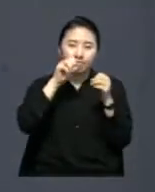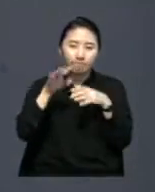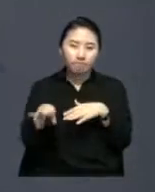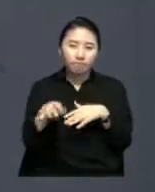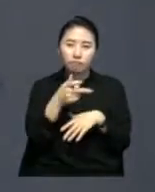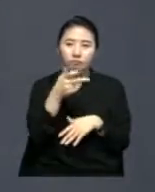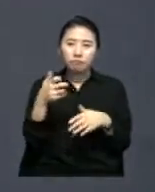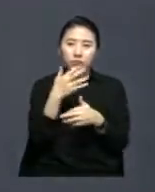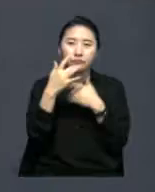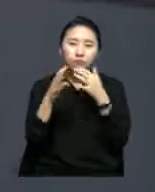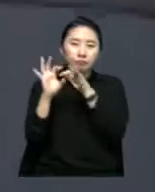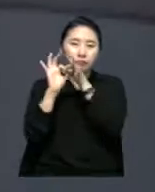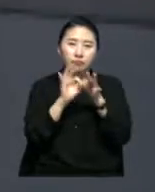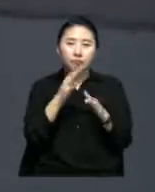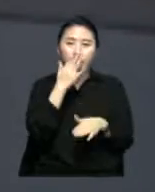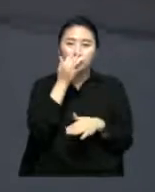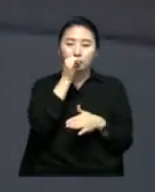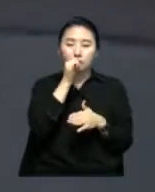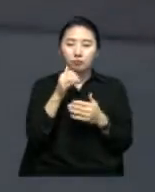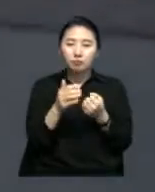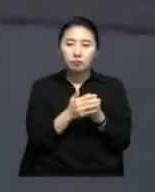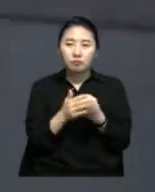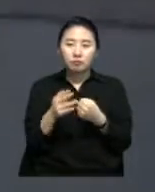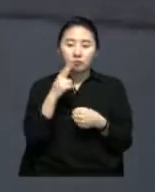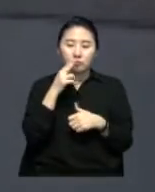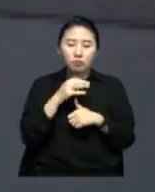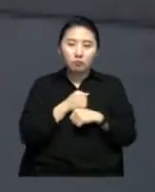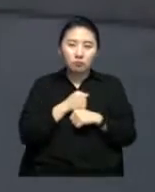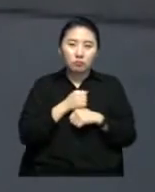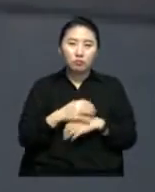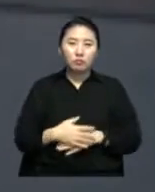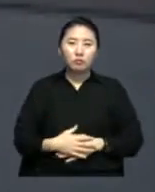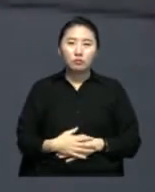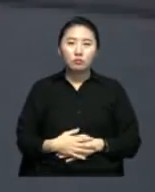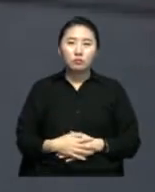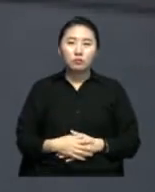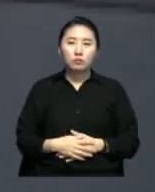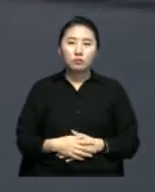무심코 버린 담뱃불이 큰 화재로 이어질 수 있는 만큼 흡연자들의 주의를 당부했습니다.